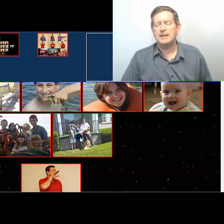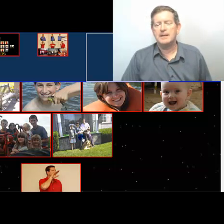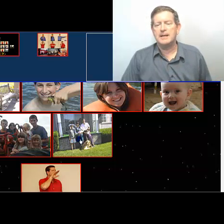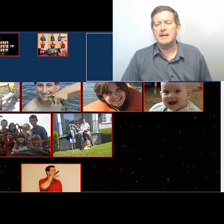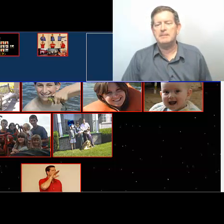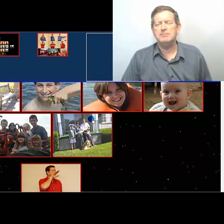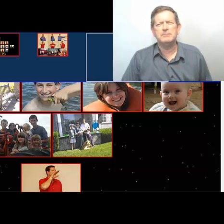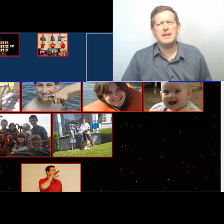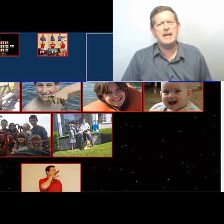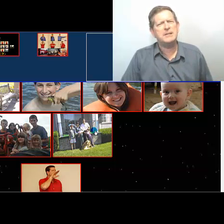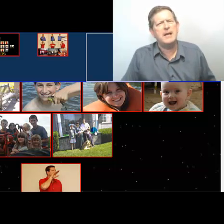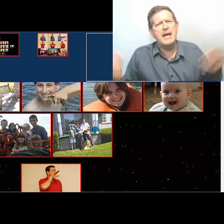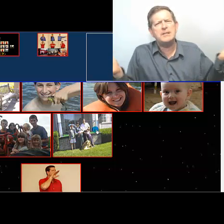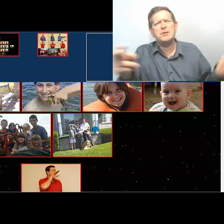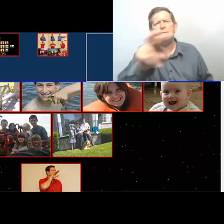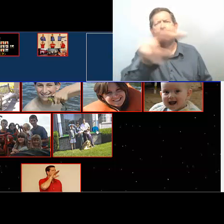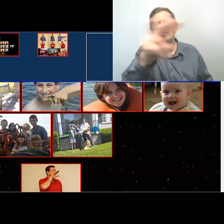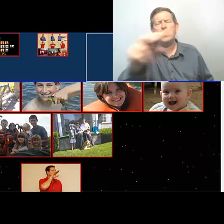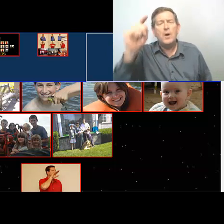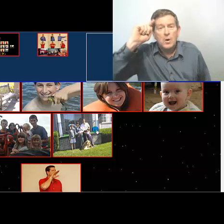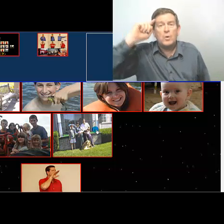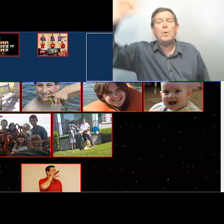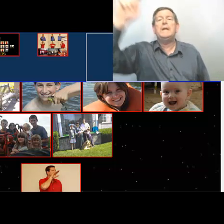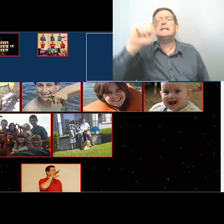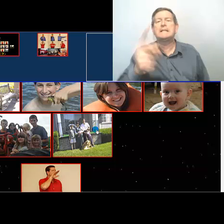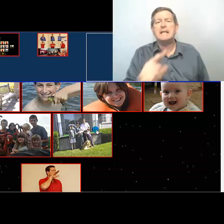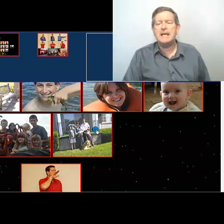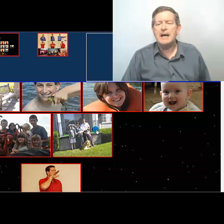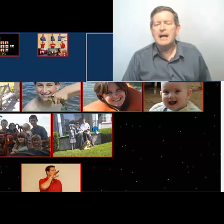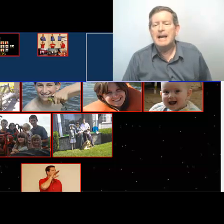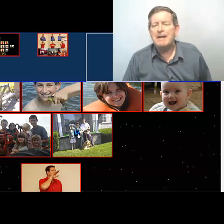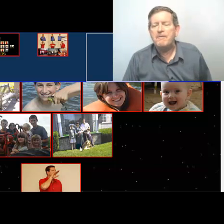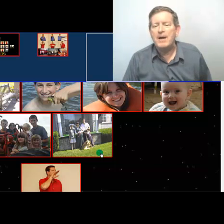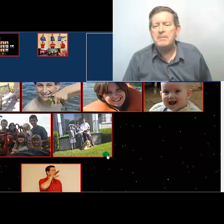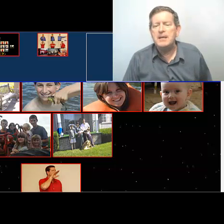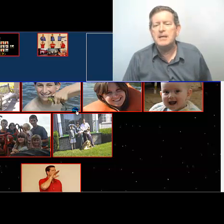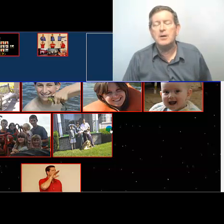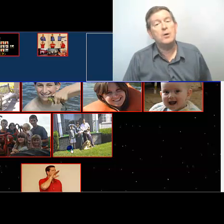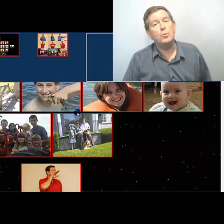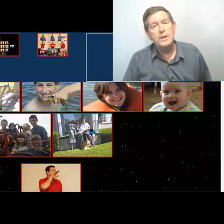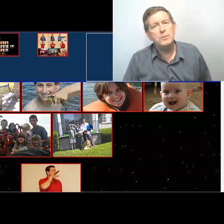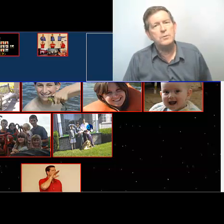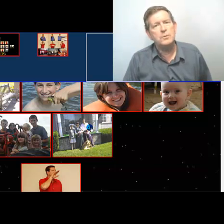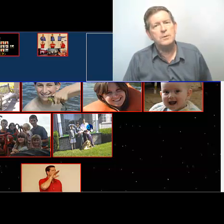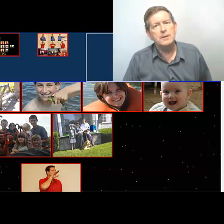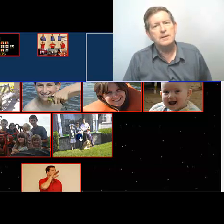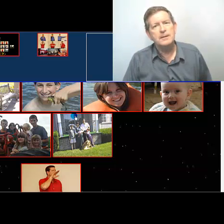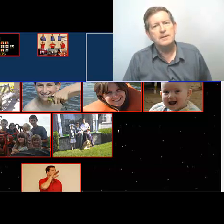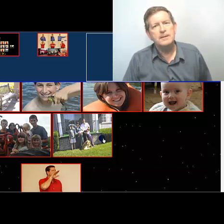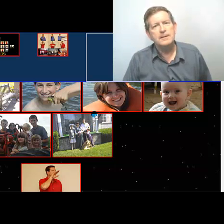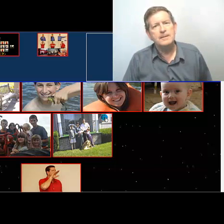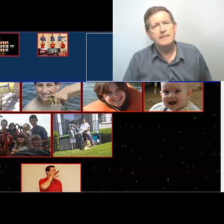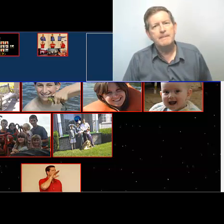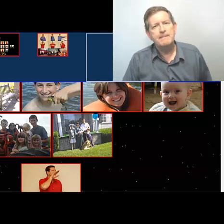enfants. Et est-ce que vous connaissez la famille? Oui ou